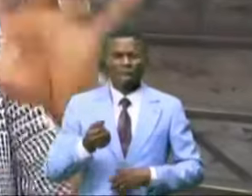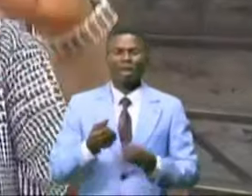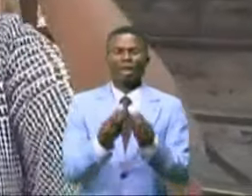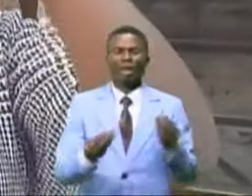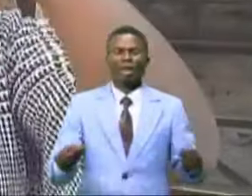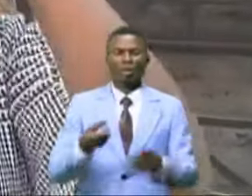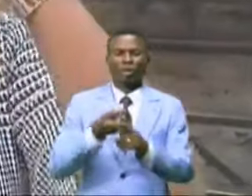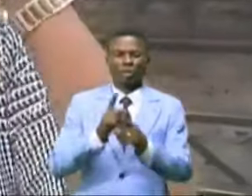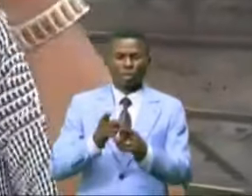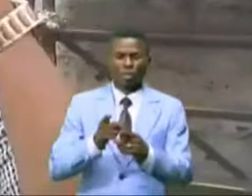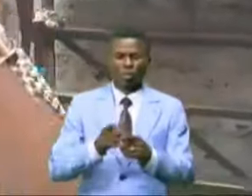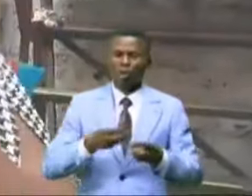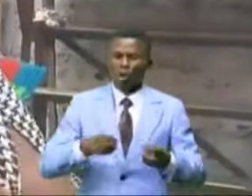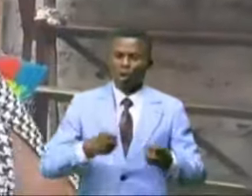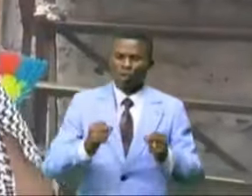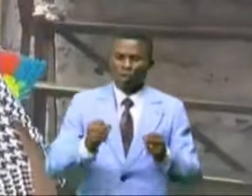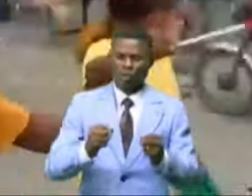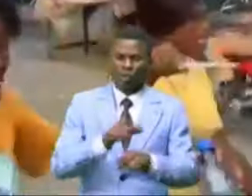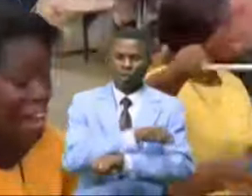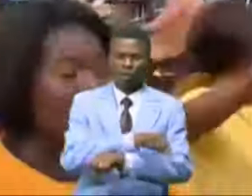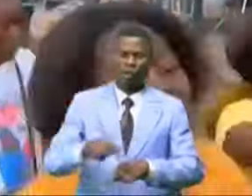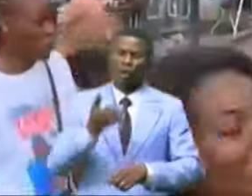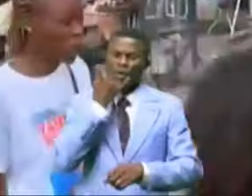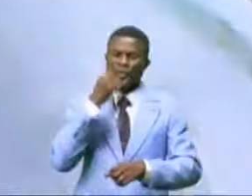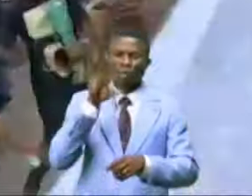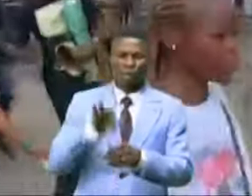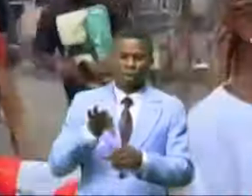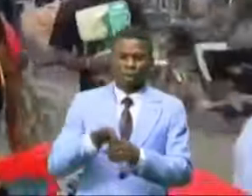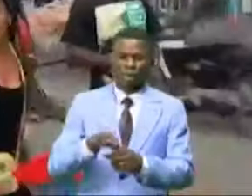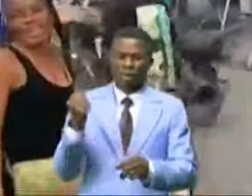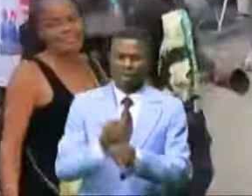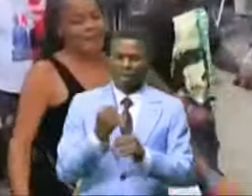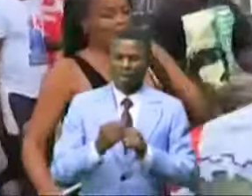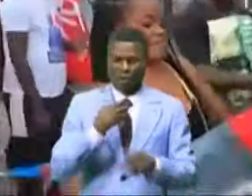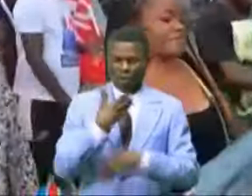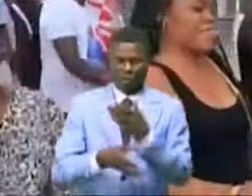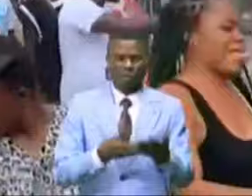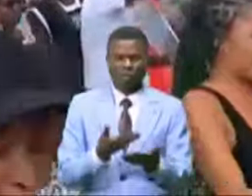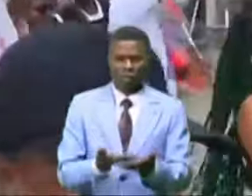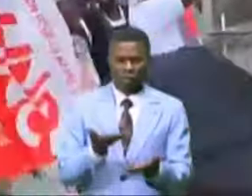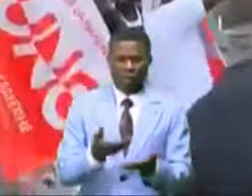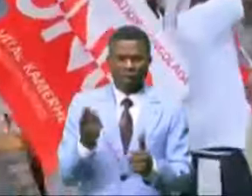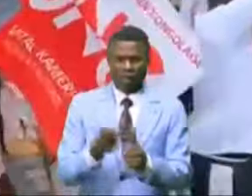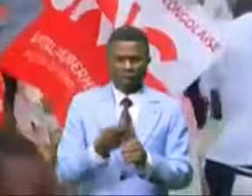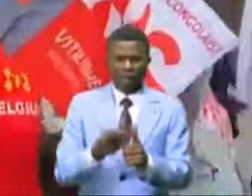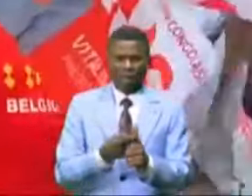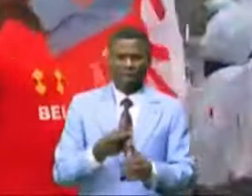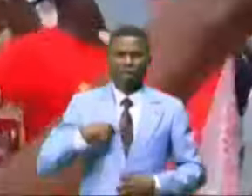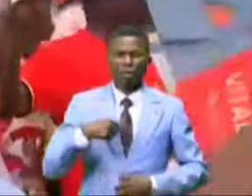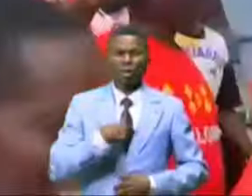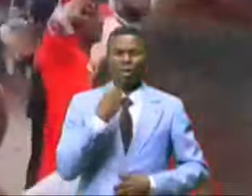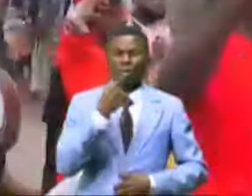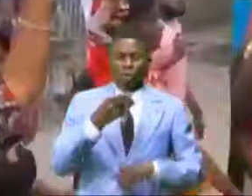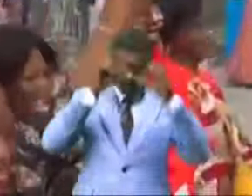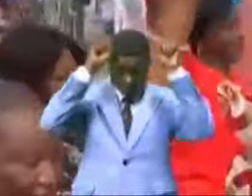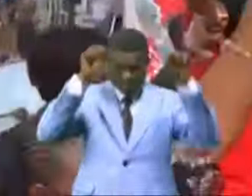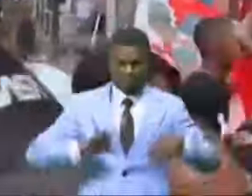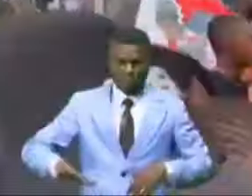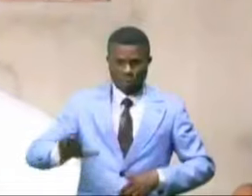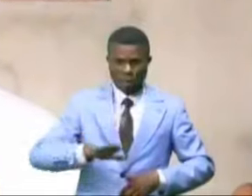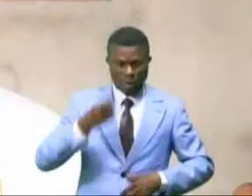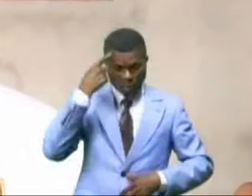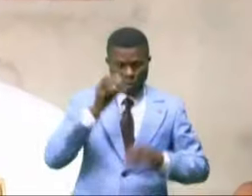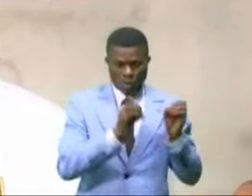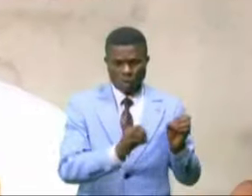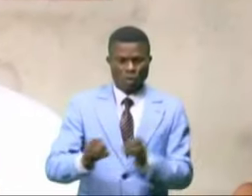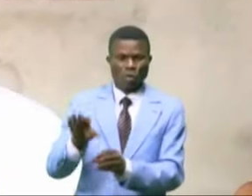avec insistance à la CENI pour le travail des titans abattus. D'abord, nous remercions le chef de l'État pour avoir organisé